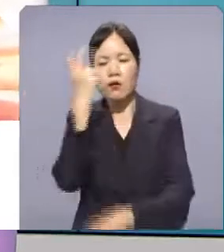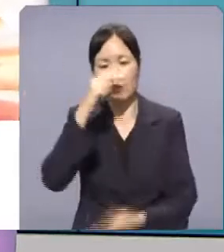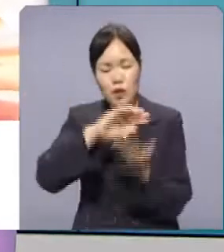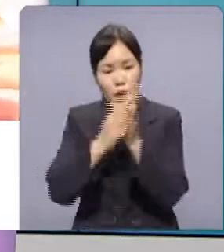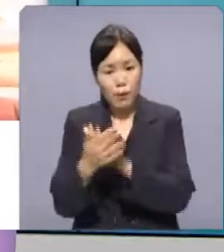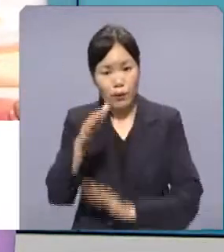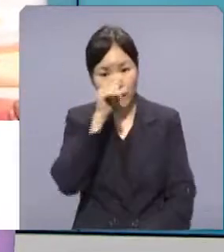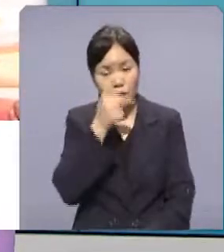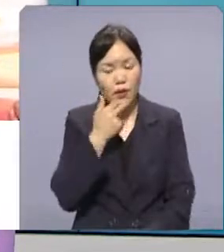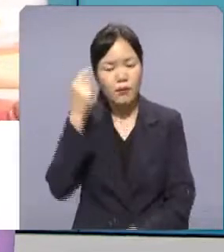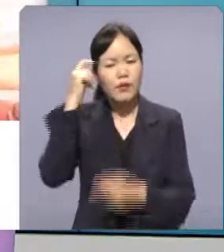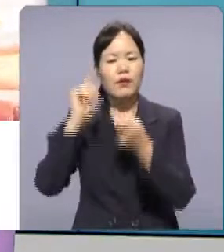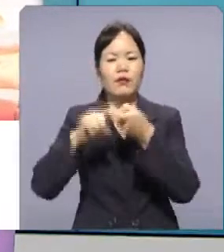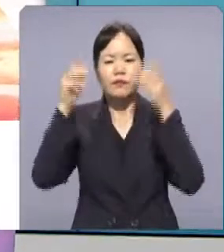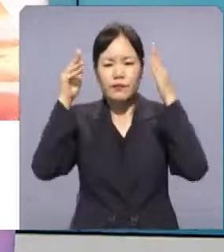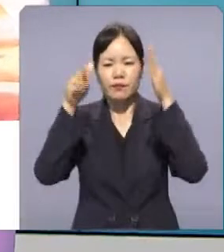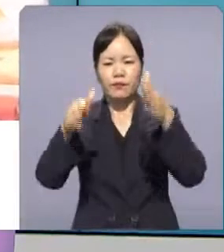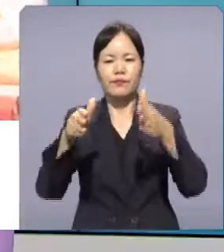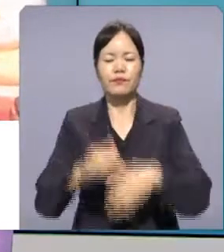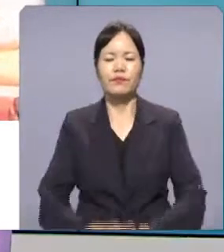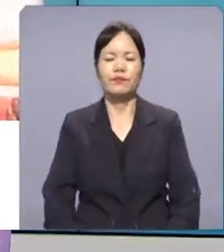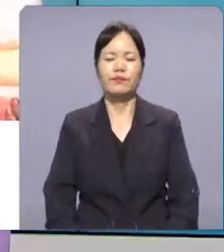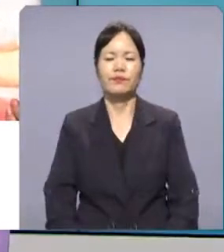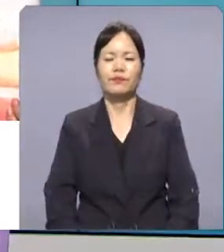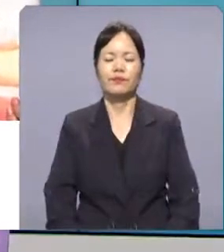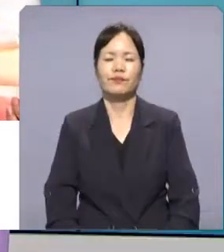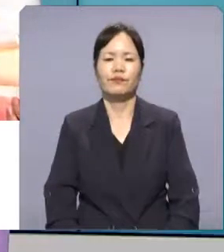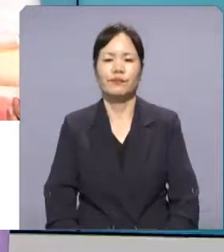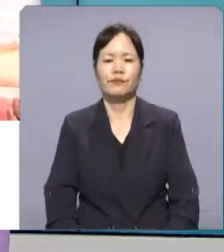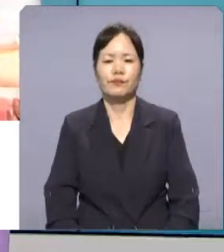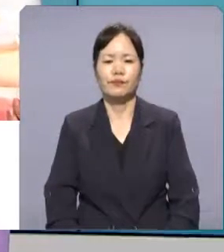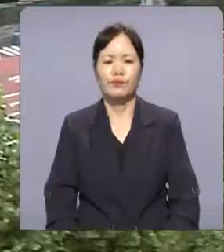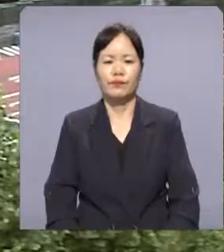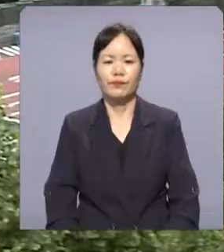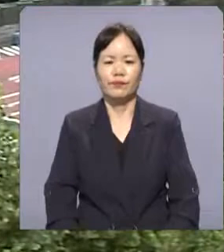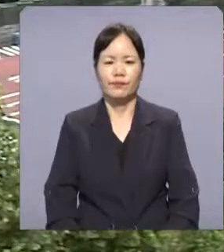변화가 있을지 주목됩니다. 이어진 기자입니다.